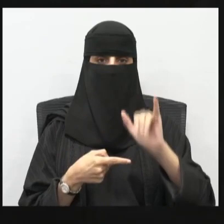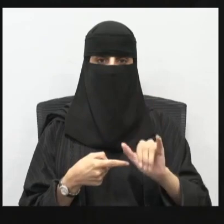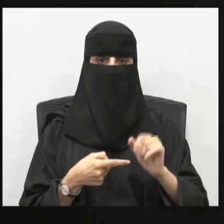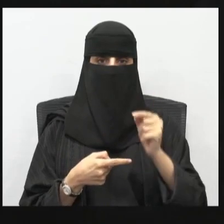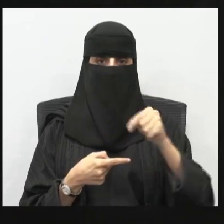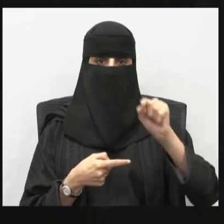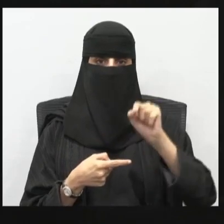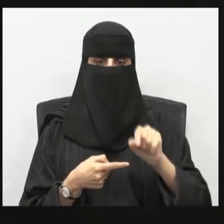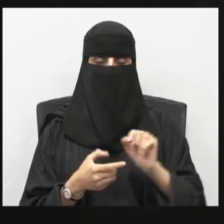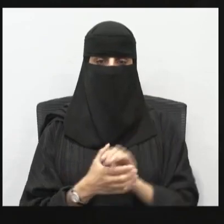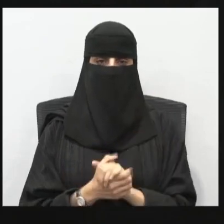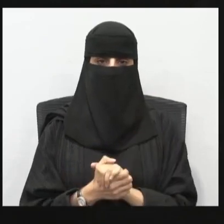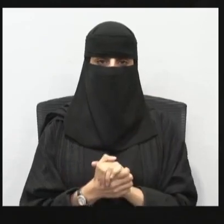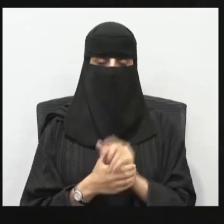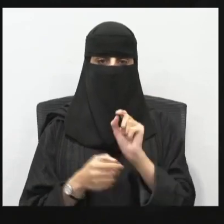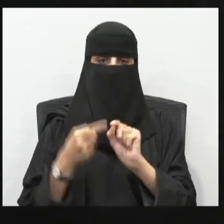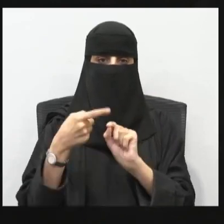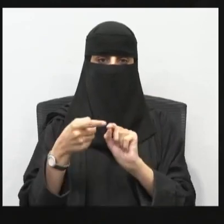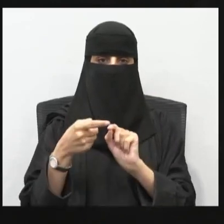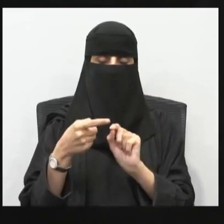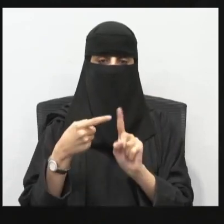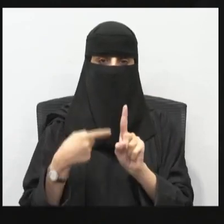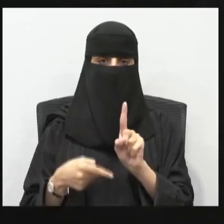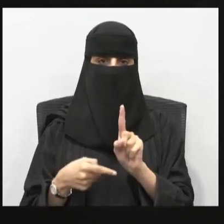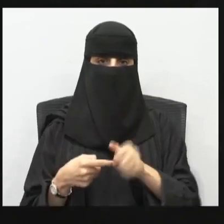منقوطه فبالعلم فبالعلم